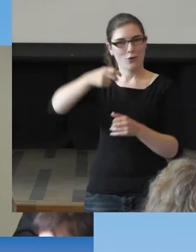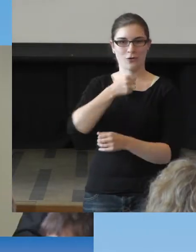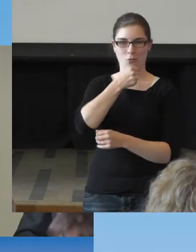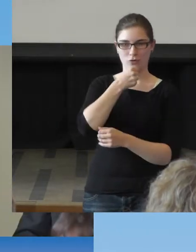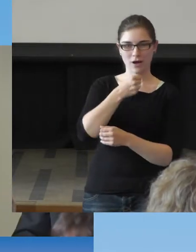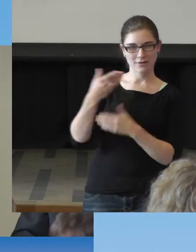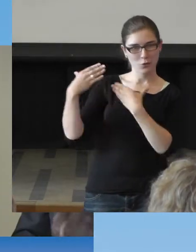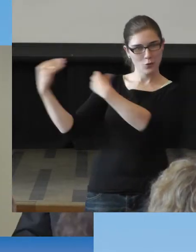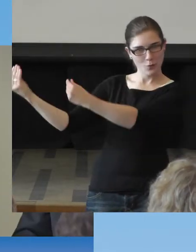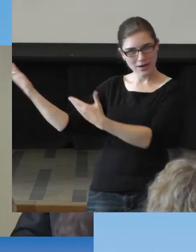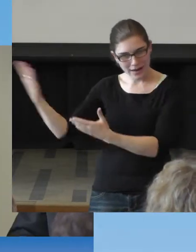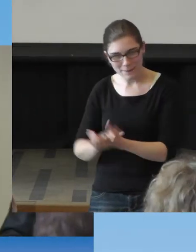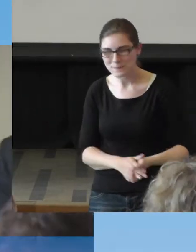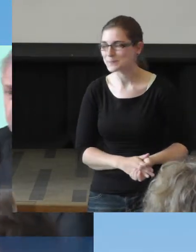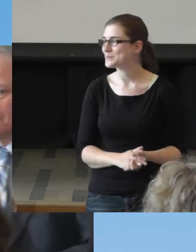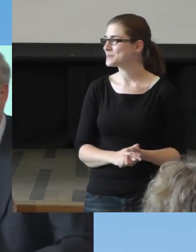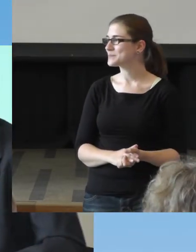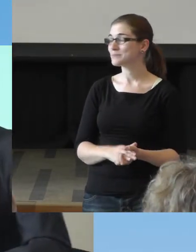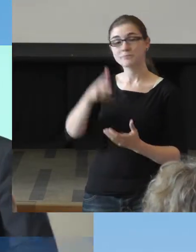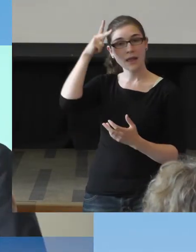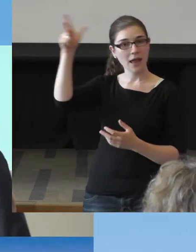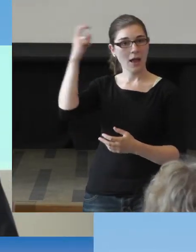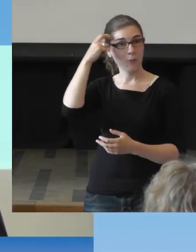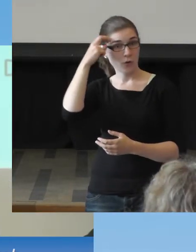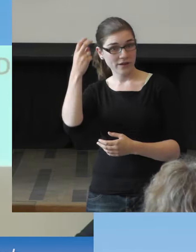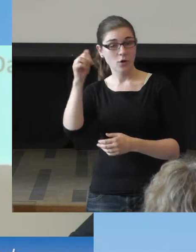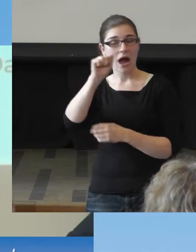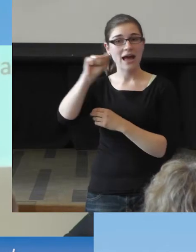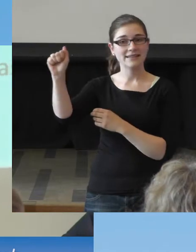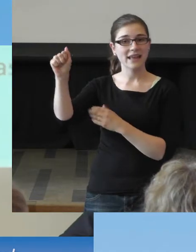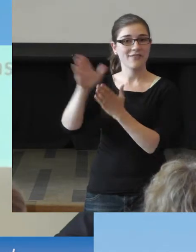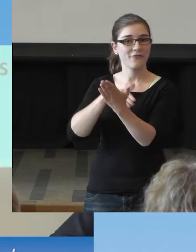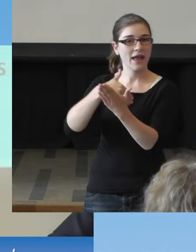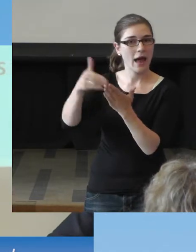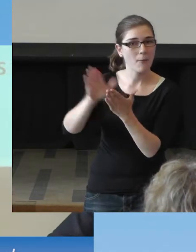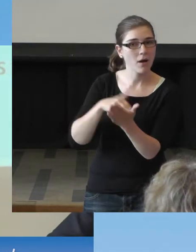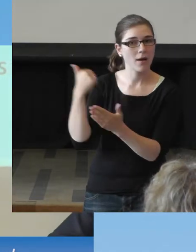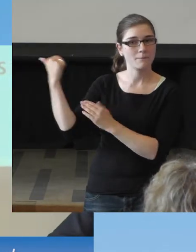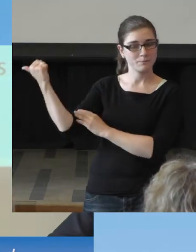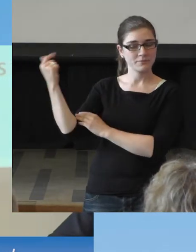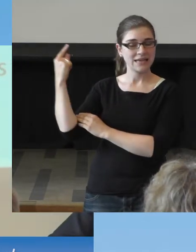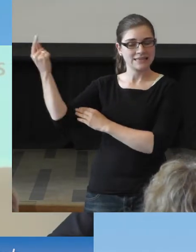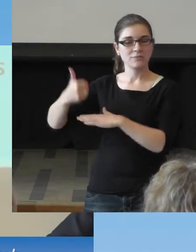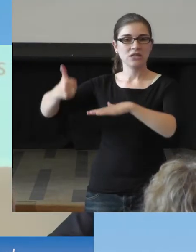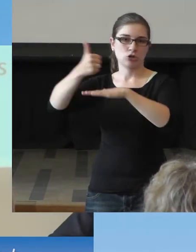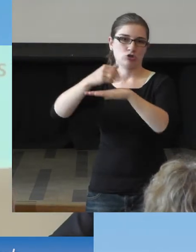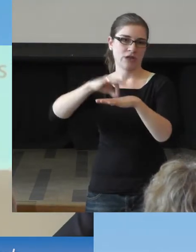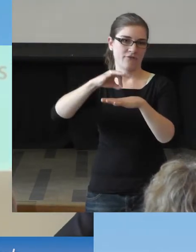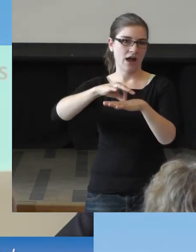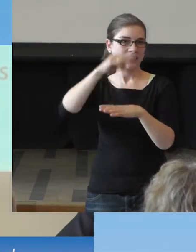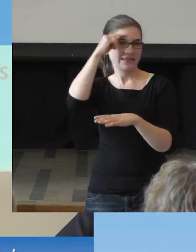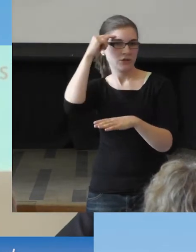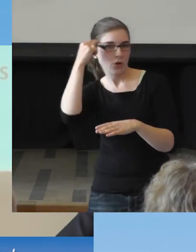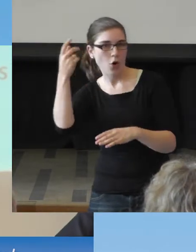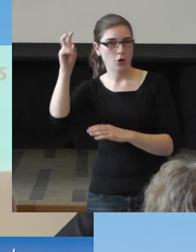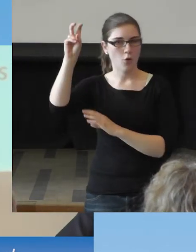Veranstaltung. Herrn Professor Andreas Ferber, er ist Chefarzt der Neurologie